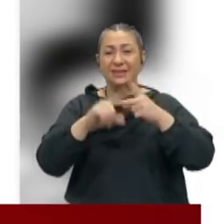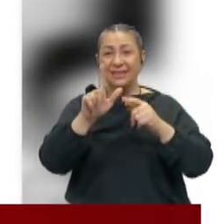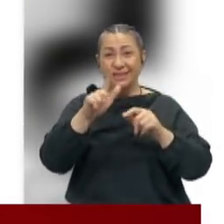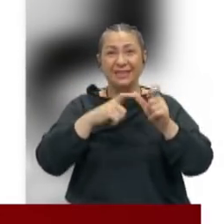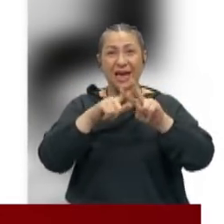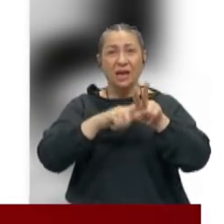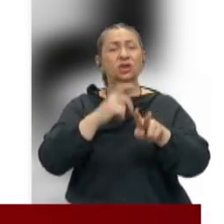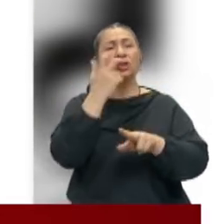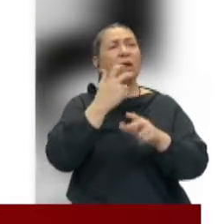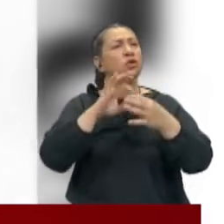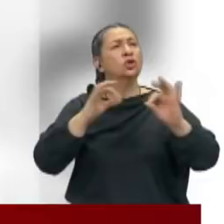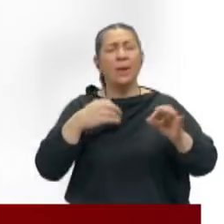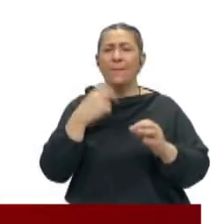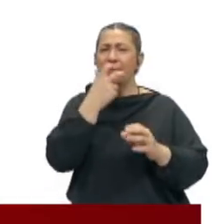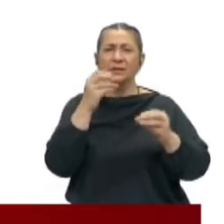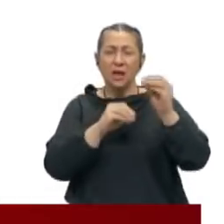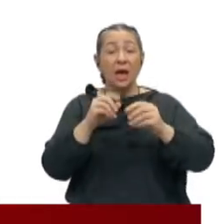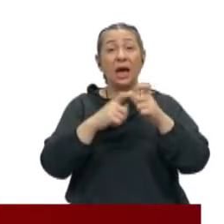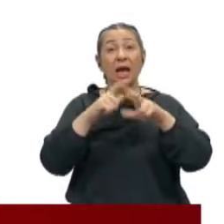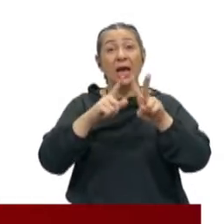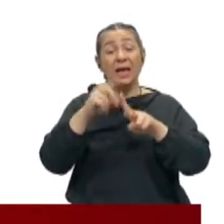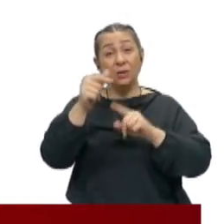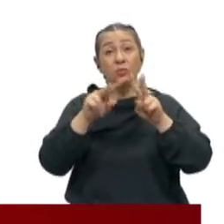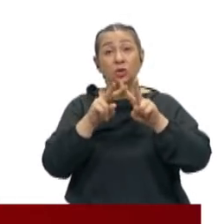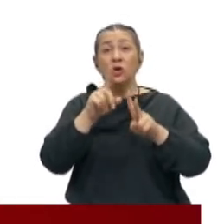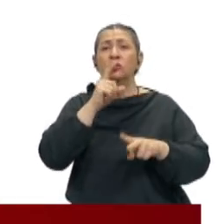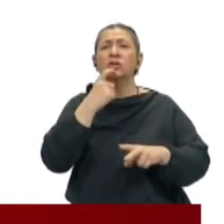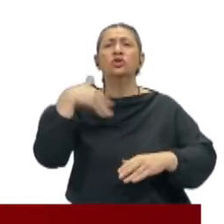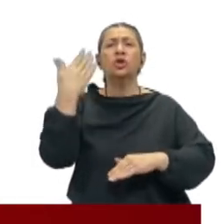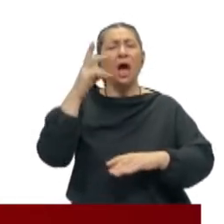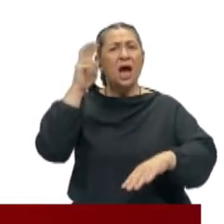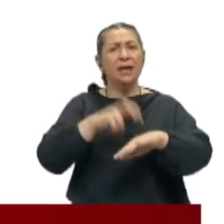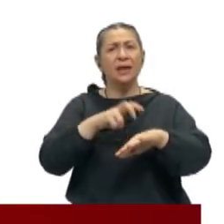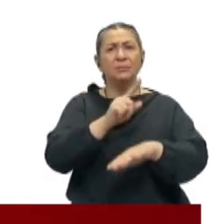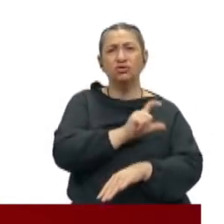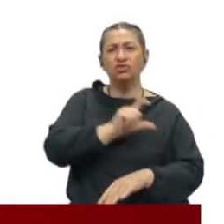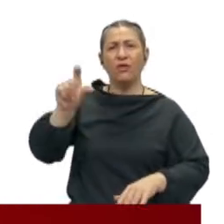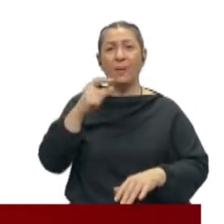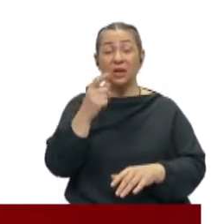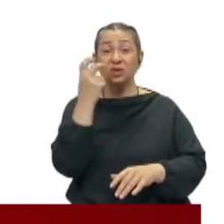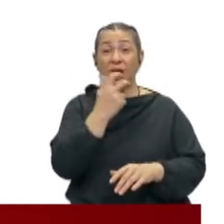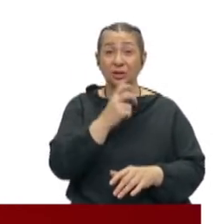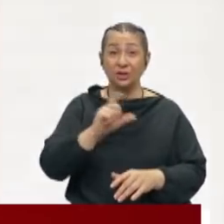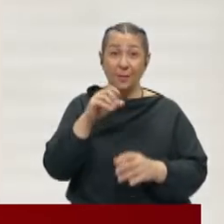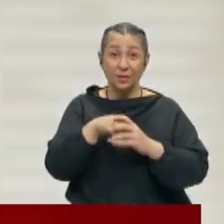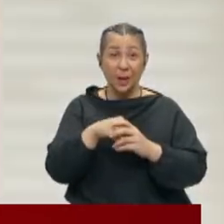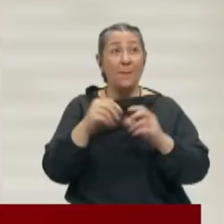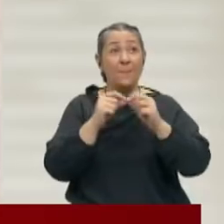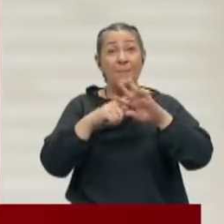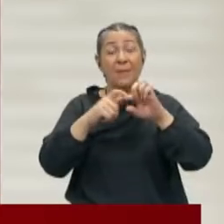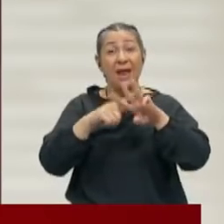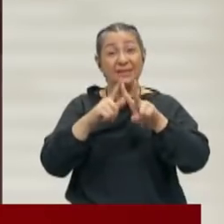sözüne beste yapmaya hazır olduğunu açıkladı. Gani Müjde ise 100 yıl sonra bile hatırlanacak bir cevap dedi şarkılı yanıt için. Beren Saat